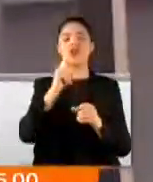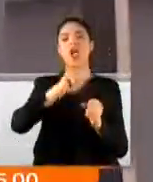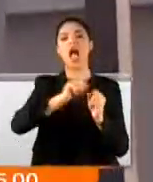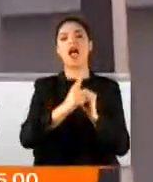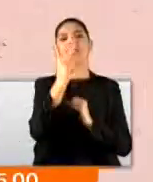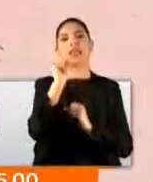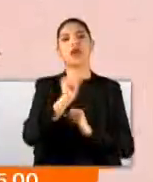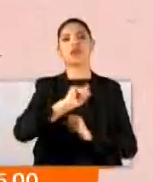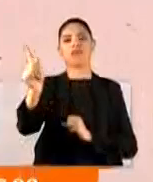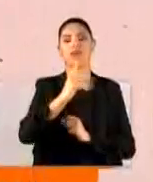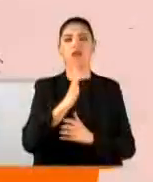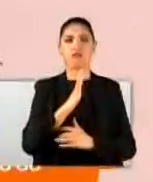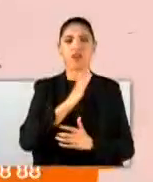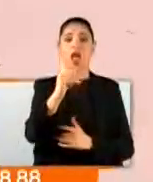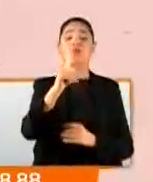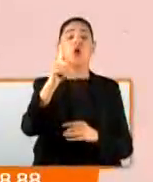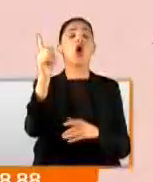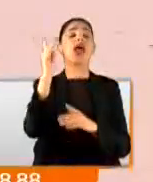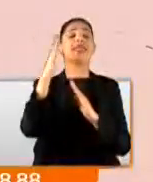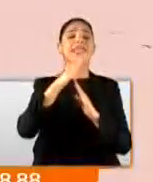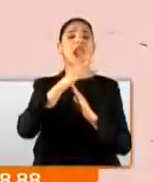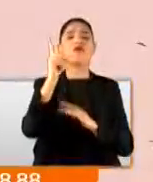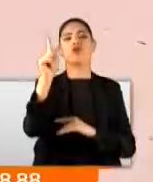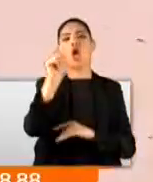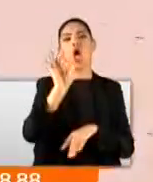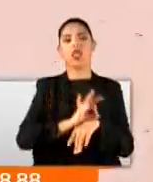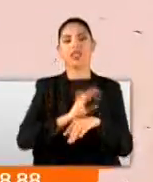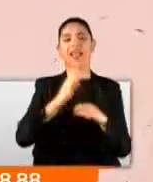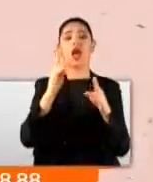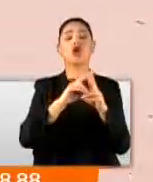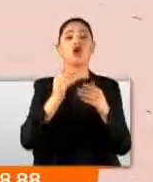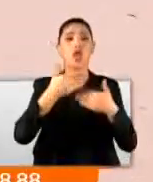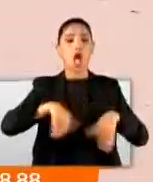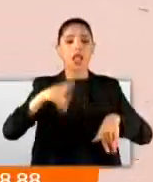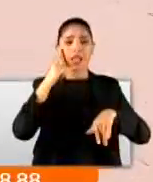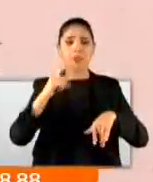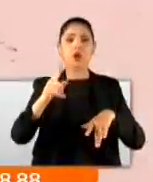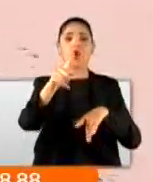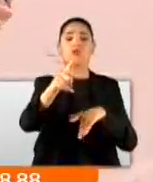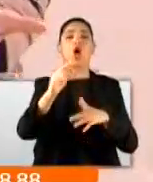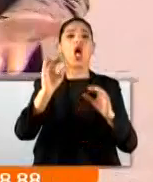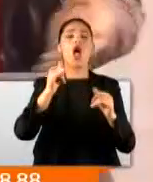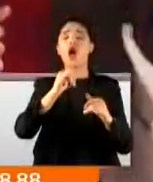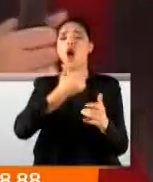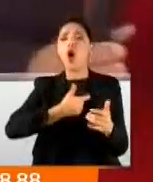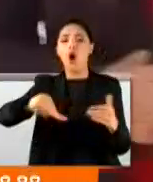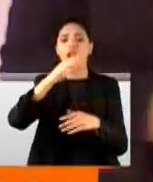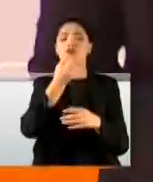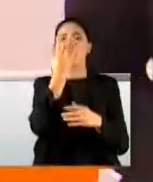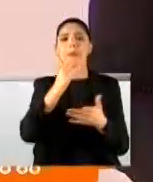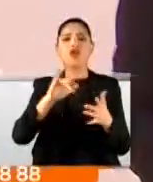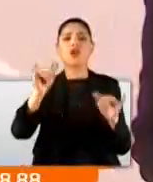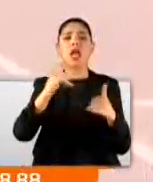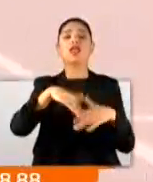ders yapılacak. Teneffüsler 10 dakika ama koronavirüs önlemleri kapsamında çocuklar eskisi gibi bahçede koşup oynamıyorlar. Her